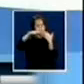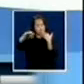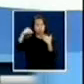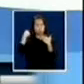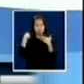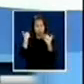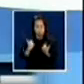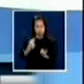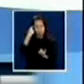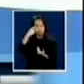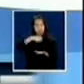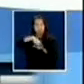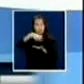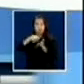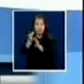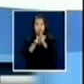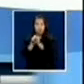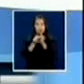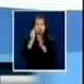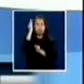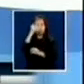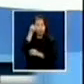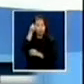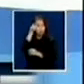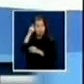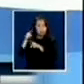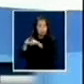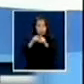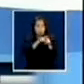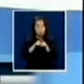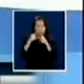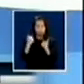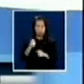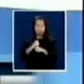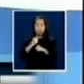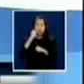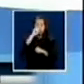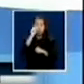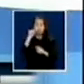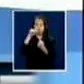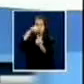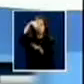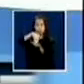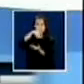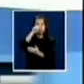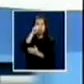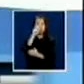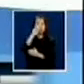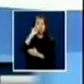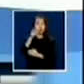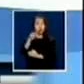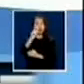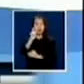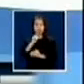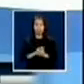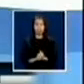ถึงแนวทางการดำเนินการของรัฐบาลและศูนย์ดำเนินการแก้ไขสถานการณ์ฉุกเฉินมาโดยลำดับผมอยากจะเท้า